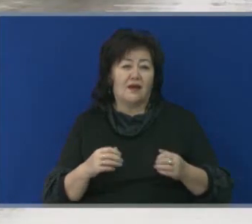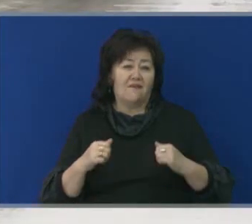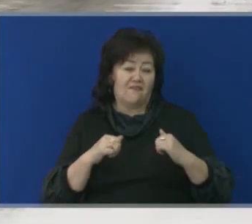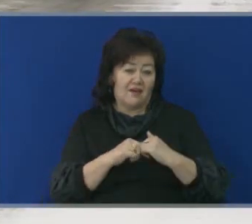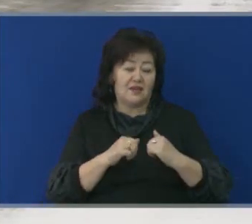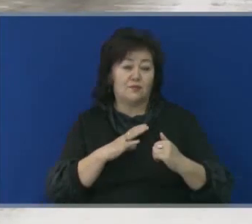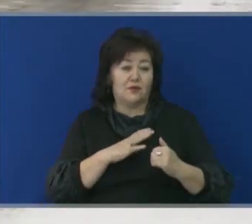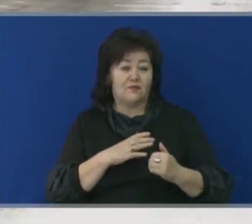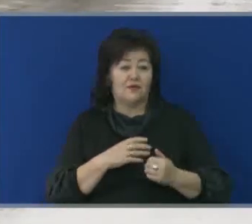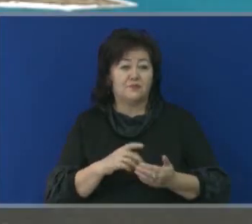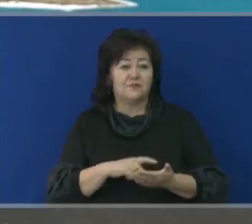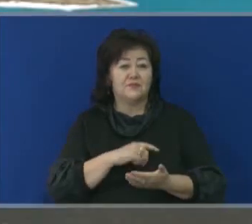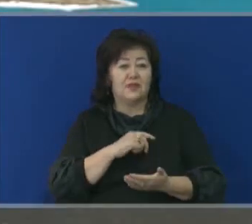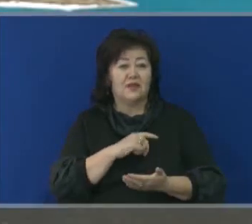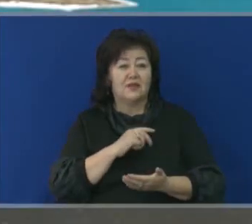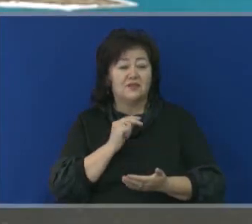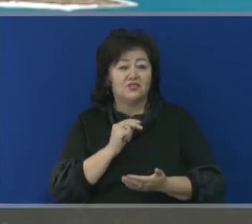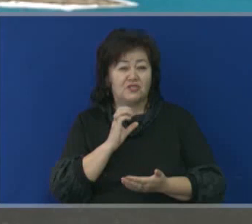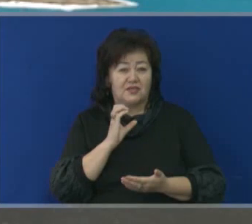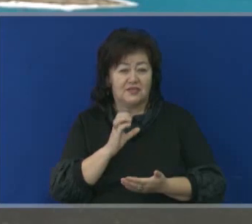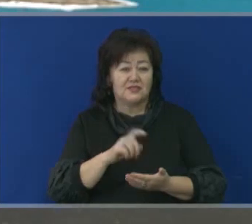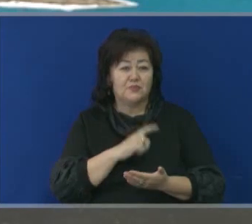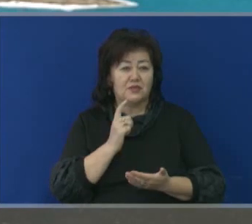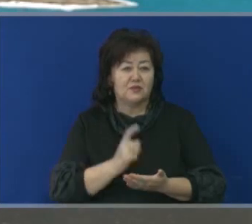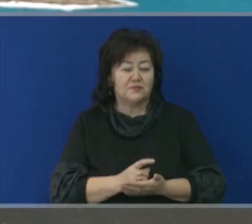Семей выступило с обращением.